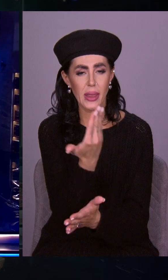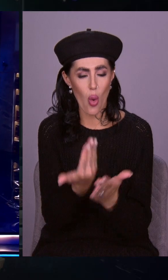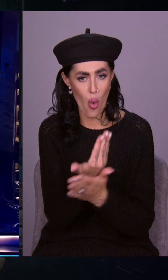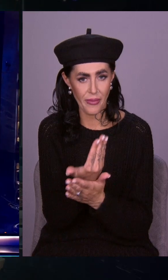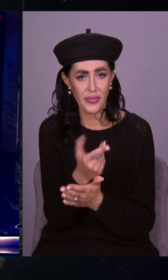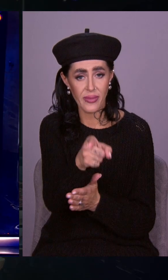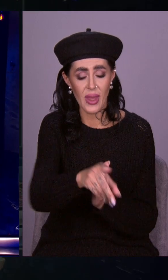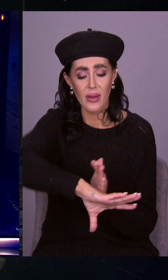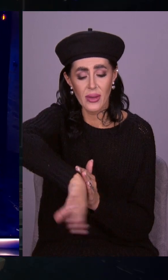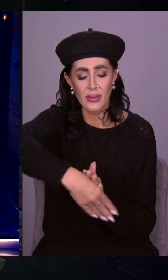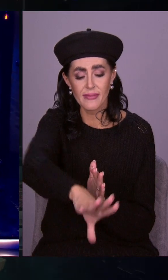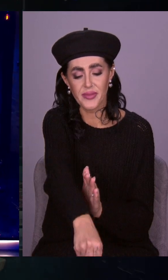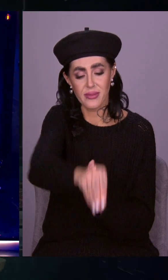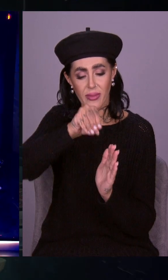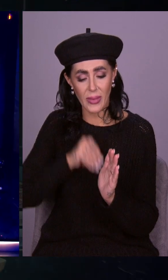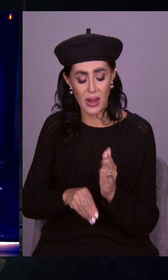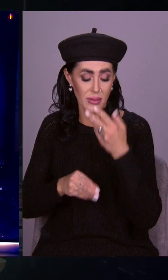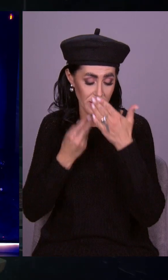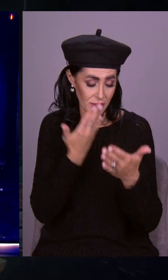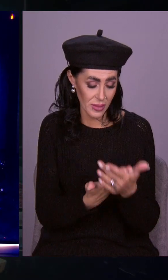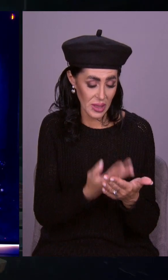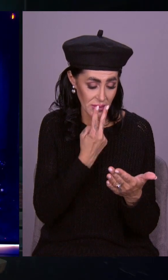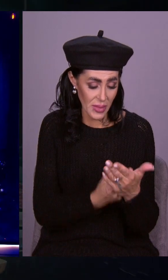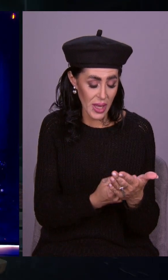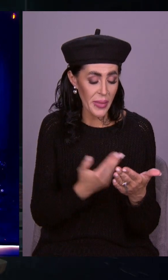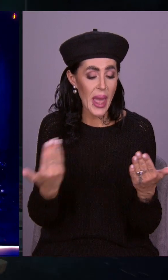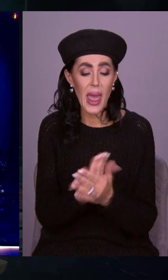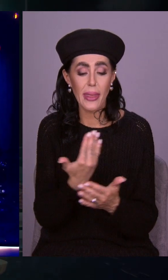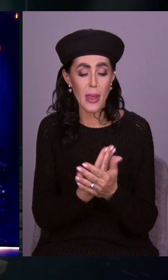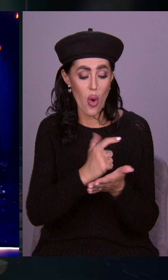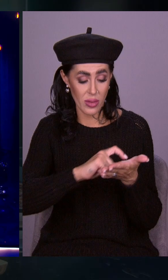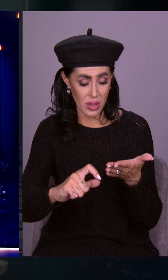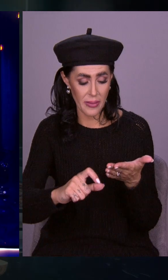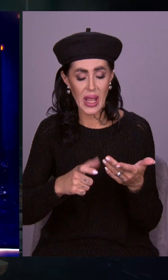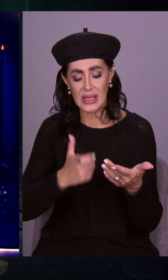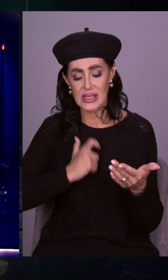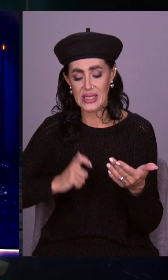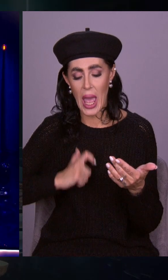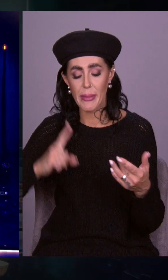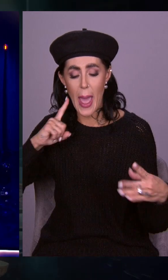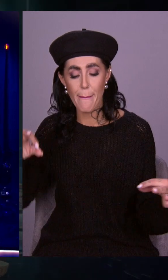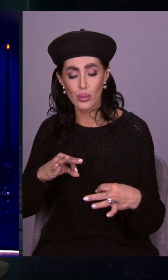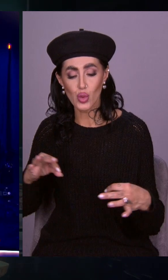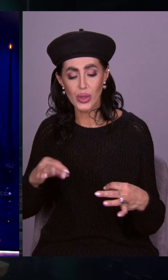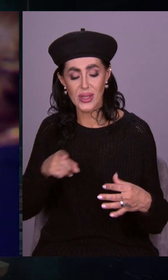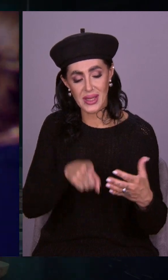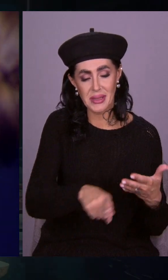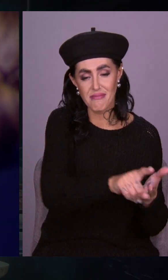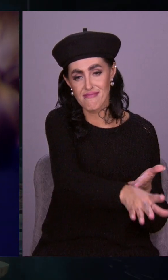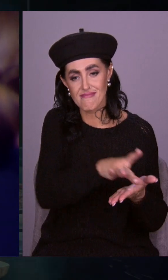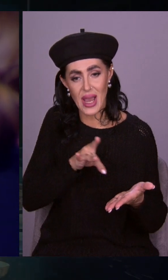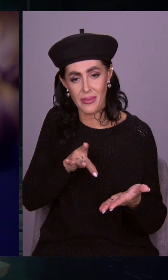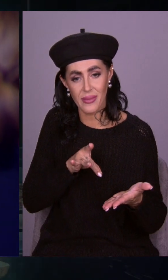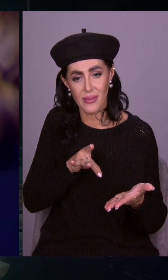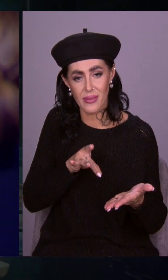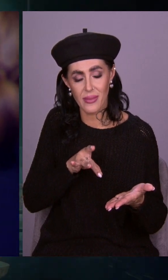ці картки і граєте музику, яка відповідає певному жанру. Жанру. Саме так. Ну, а